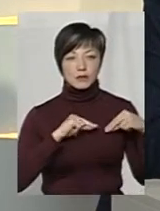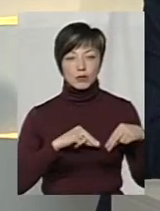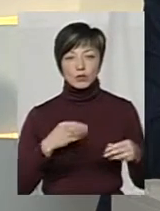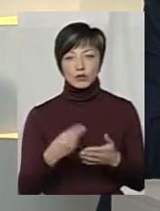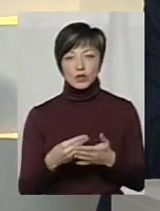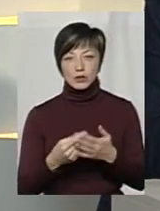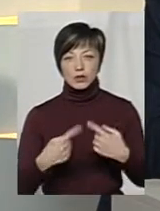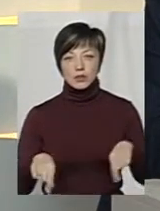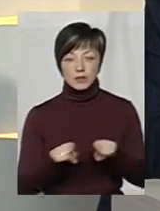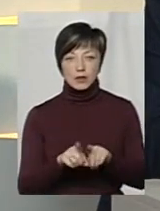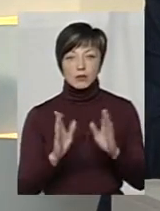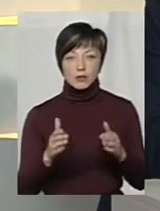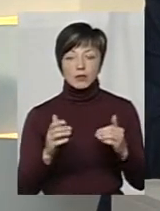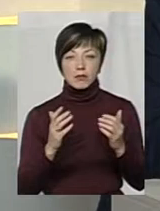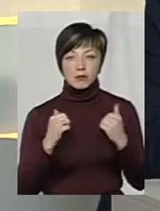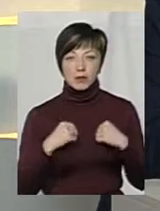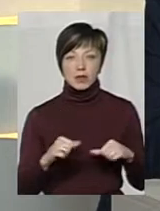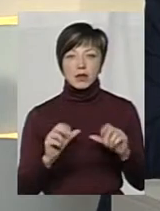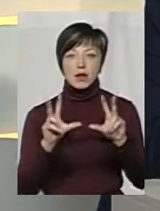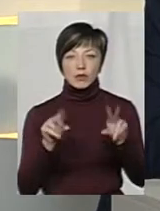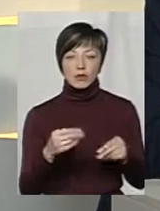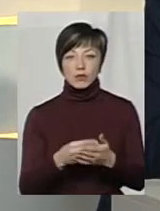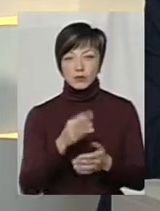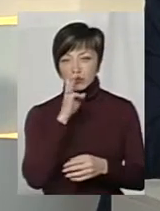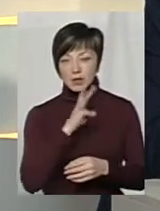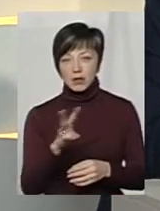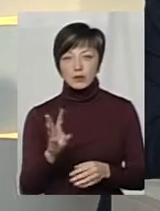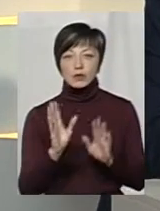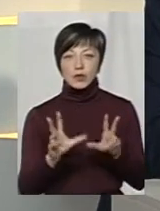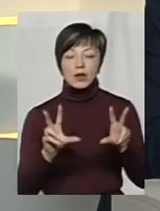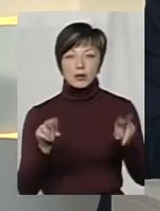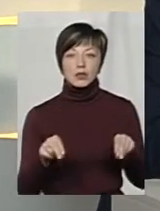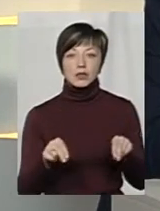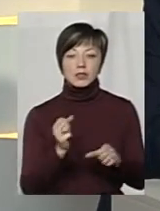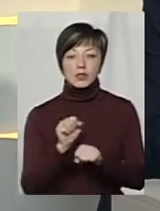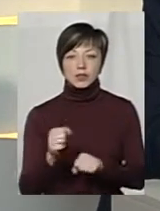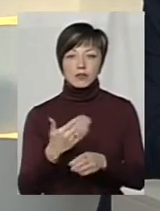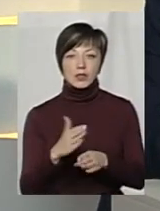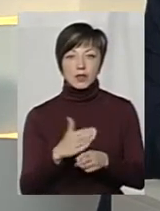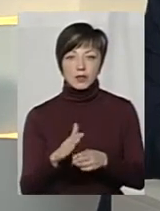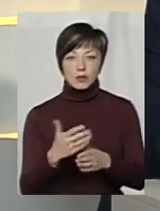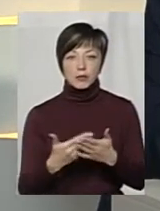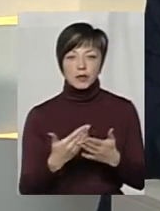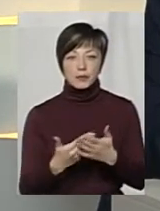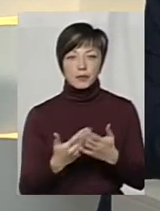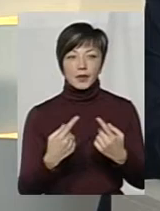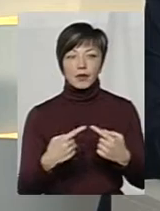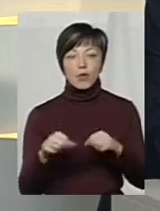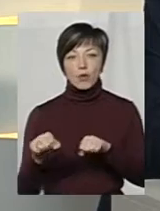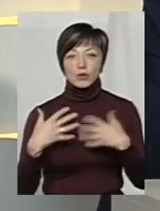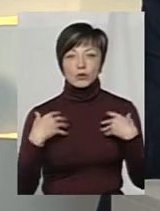бюджетної сфери. Вони вже будуть мати гарантований фонд заробітної плати, будуть мати гарантовані захищені видатки, що стосується, наприклад, охорони здоров'я,